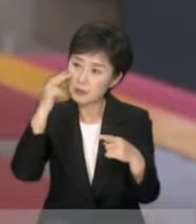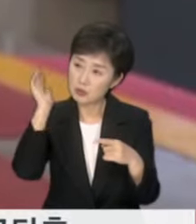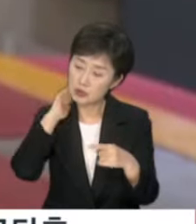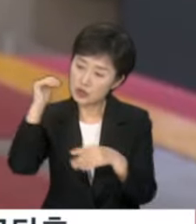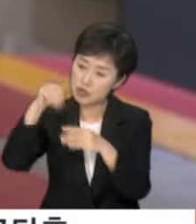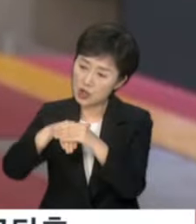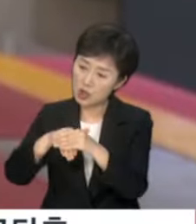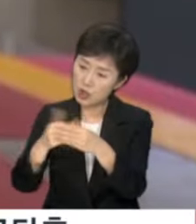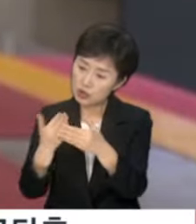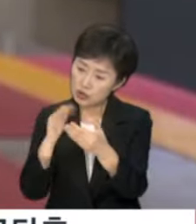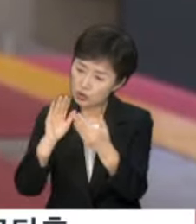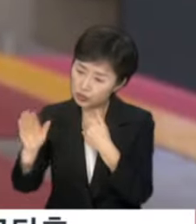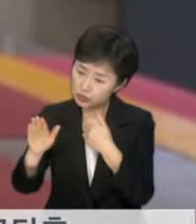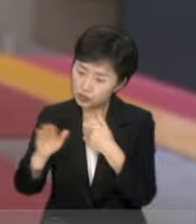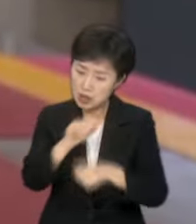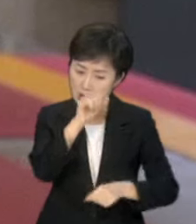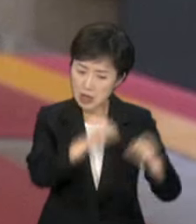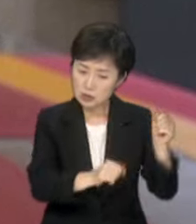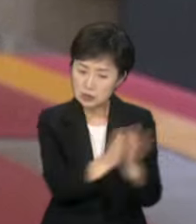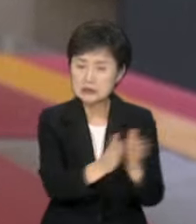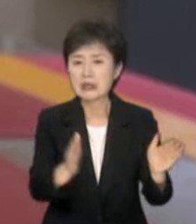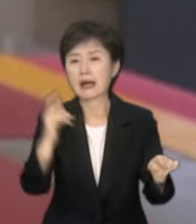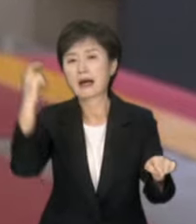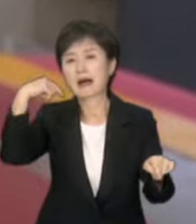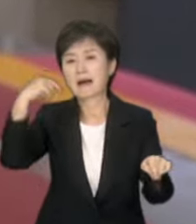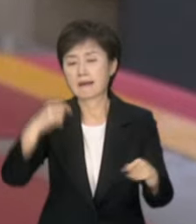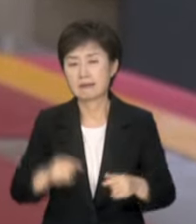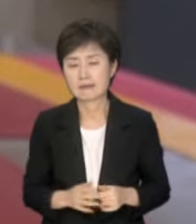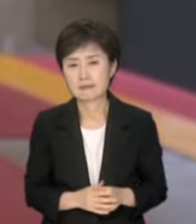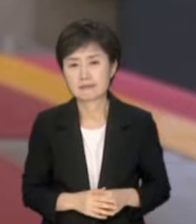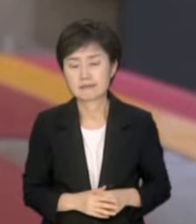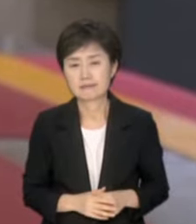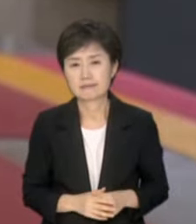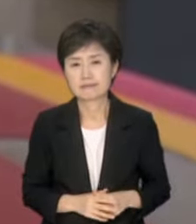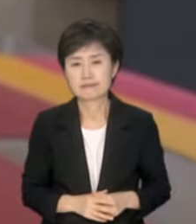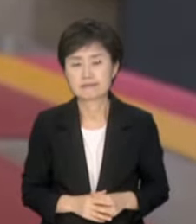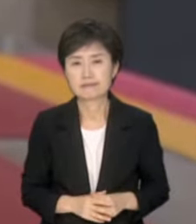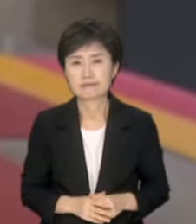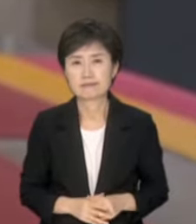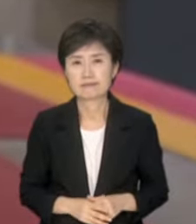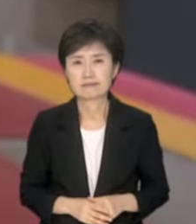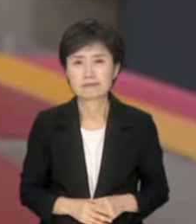대선 전후로 도발을 감행할 수 있다고 내다봤습니다. 지금까지 국회에서 전해드렸습니다.